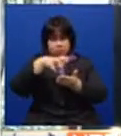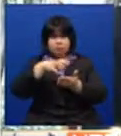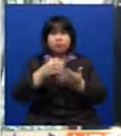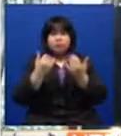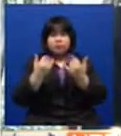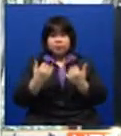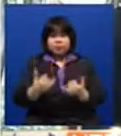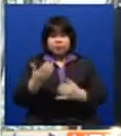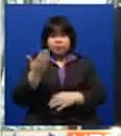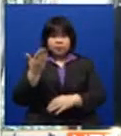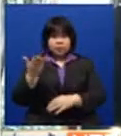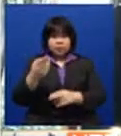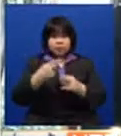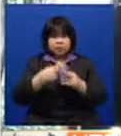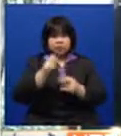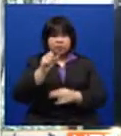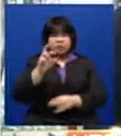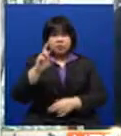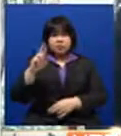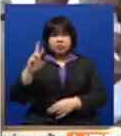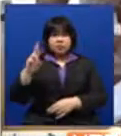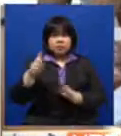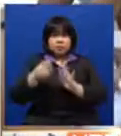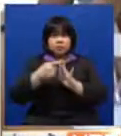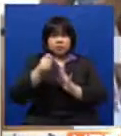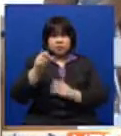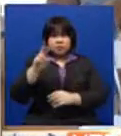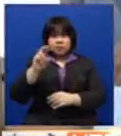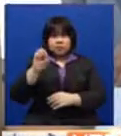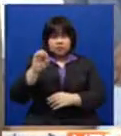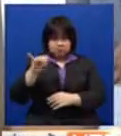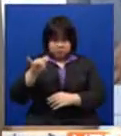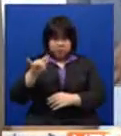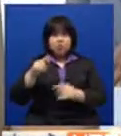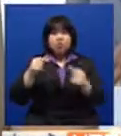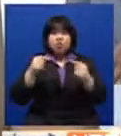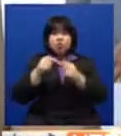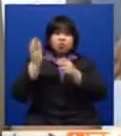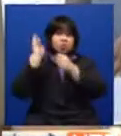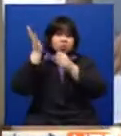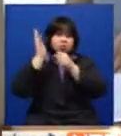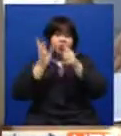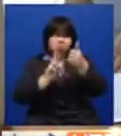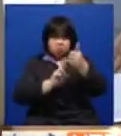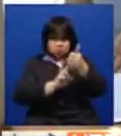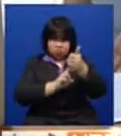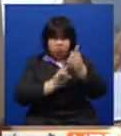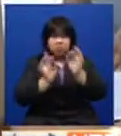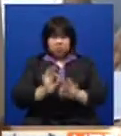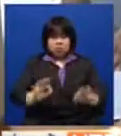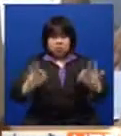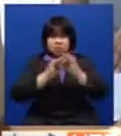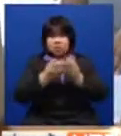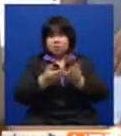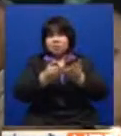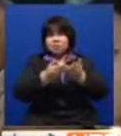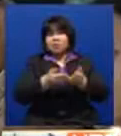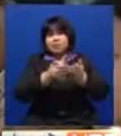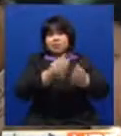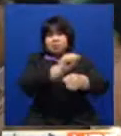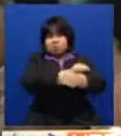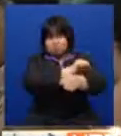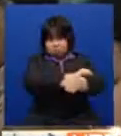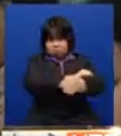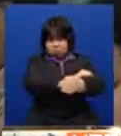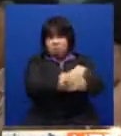เผยโดยพลตรีสรรเสริญแก้วกำเนิดรองโฆษกรัฐบาลค่ะซึ่งแจงกรณีสื่อมวลชนเสนอข่าวแรงงานประมุงไทยการถูก